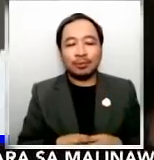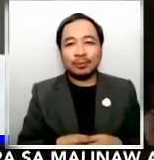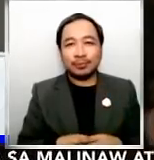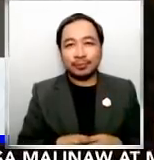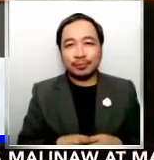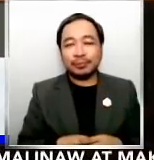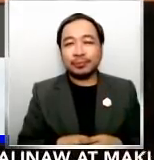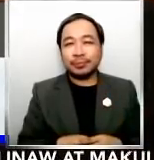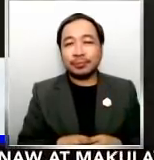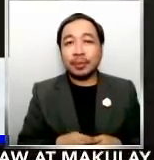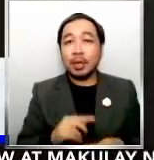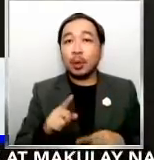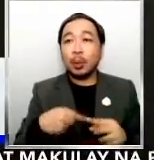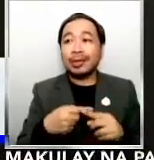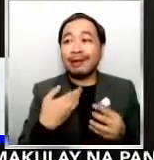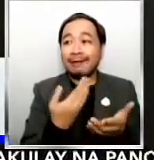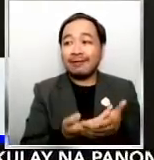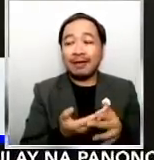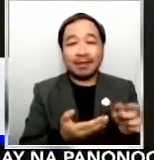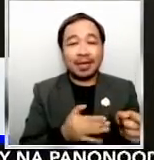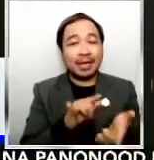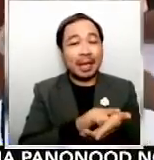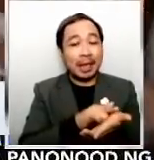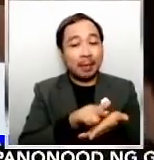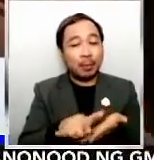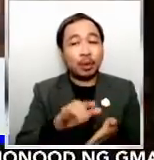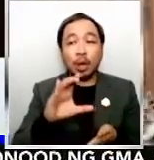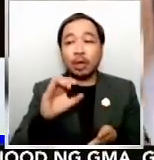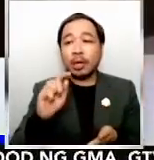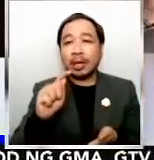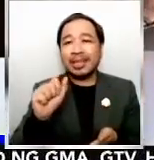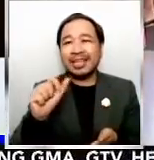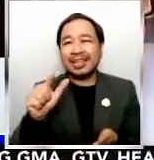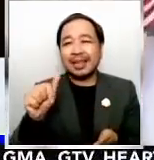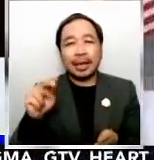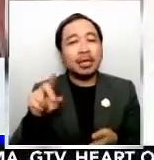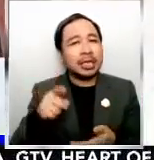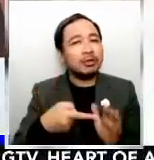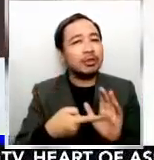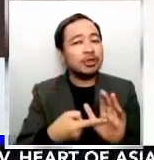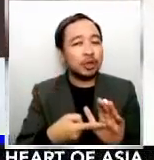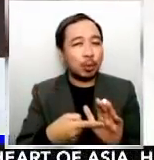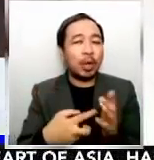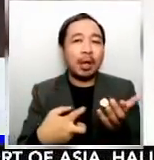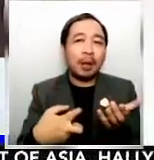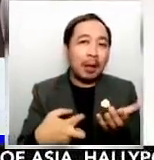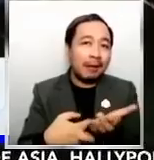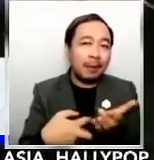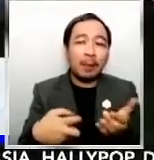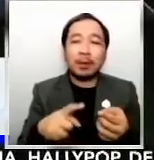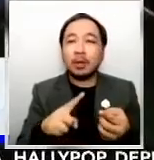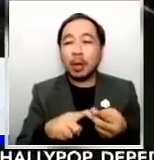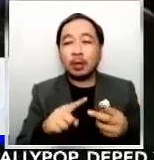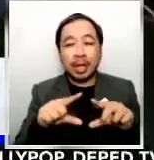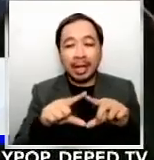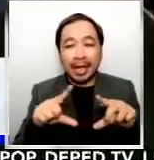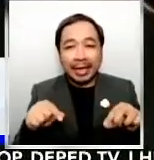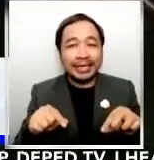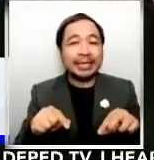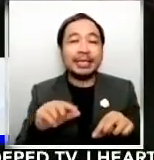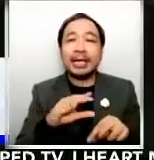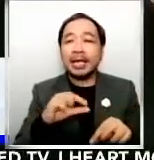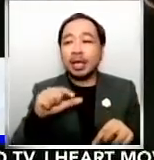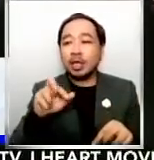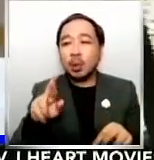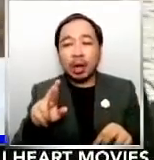Pagdating sa Katiklan Airport, dapat ipresenta ang QR code, ID at boarding pass. QR code at ID naman ay pakikita sa port bago